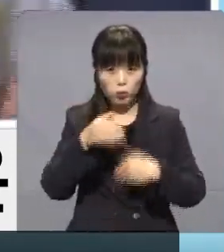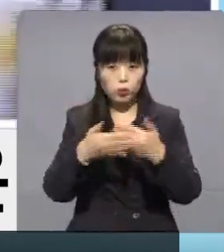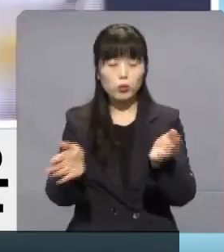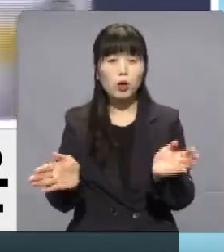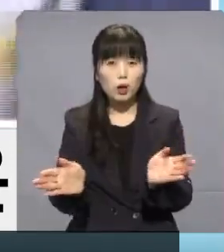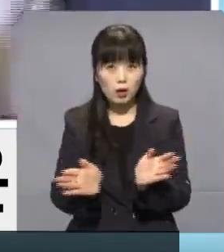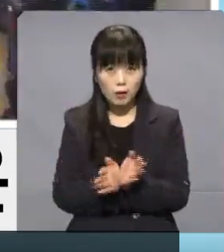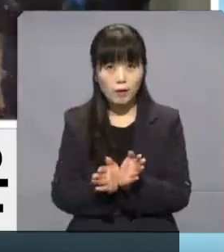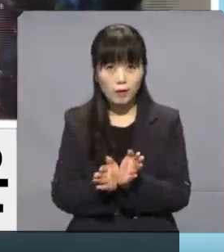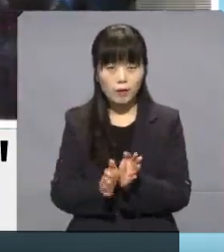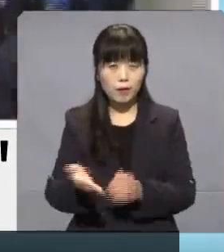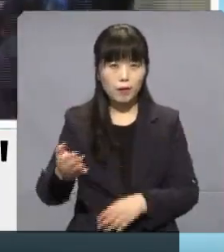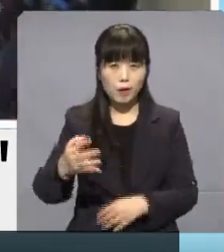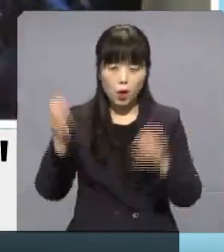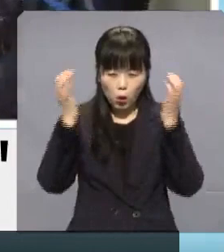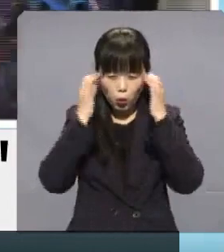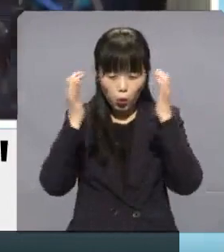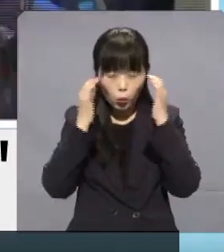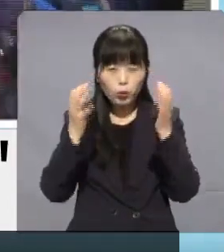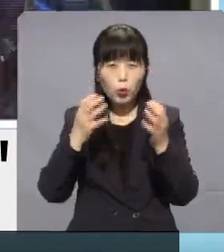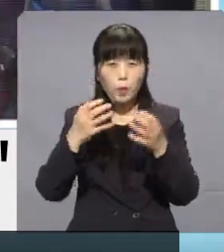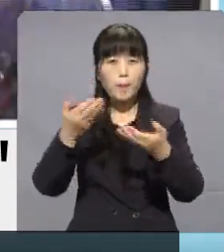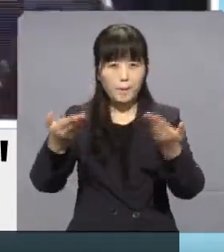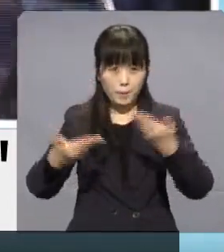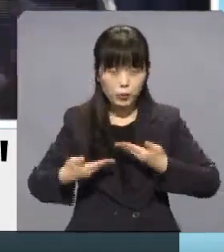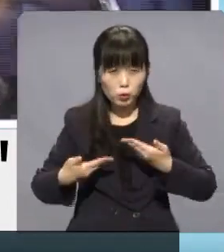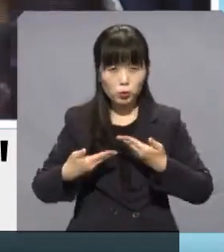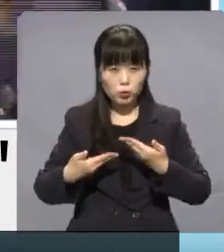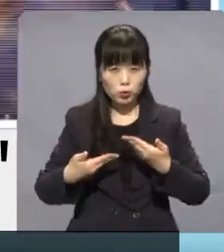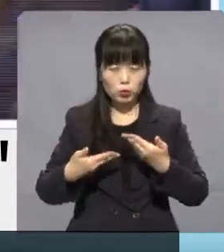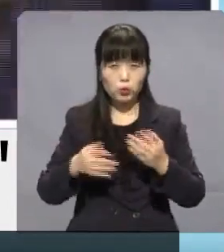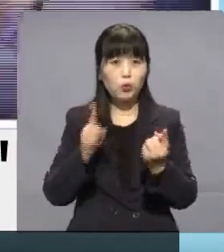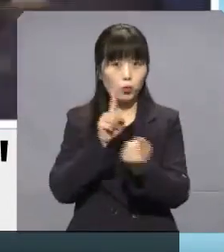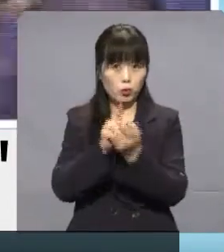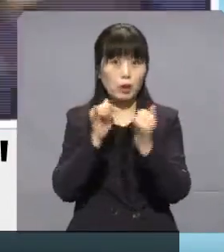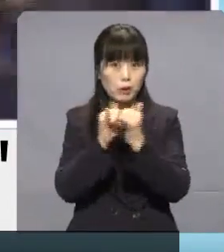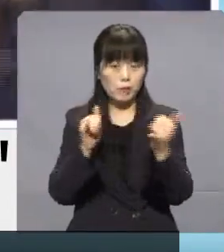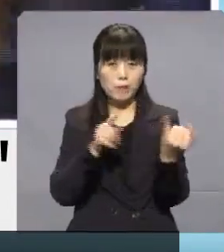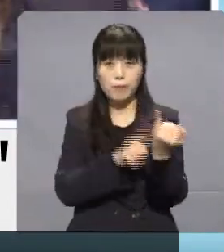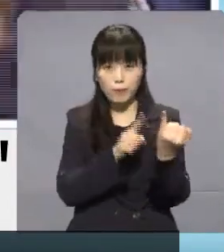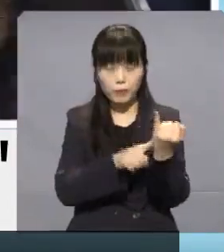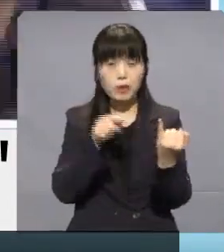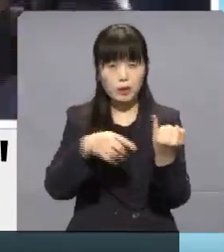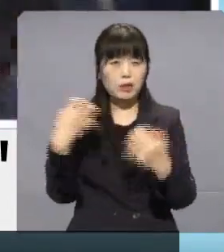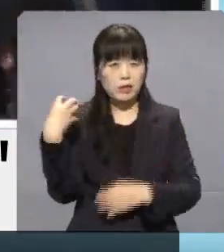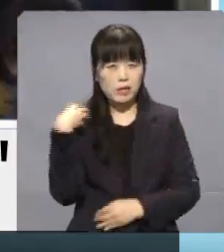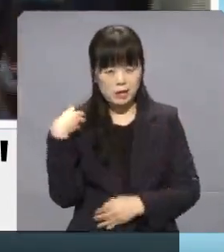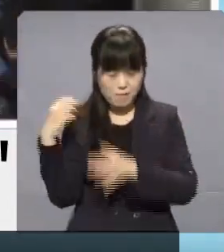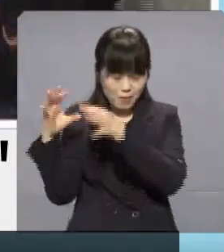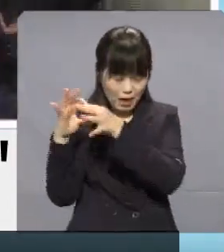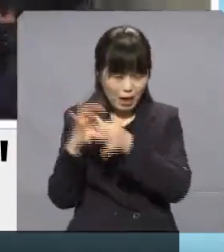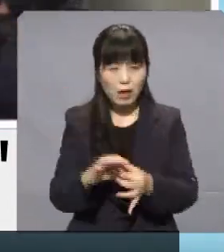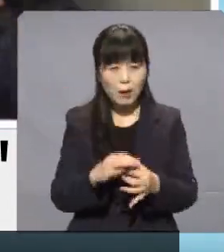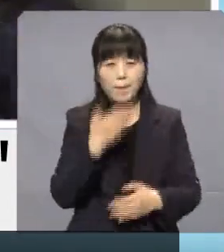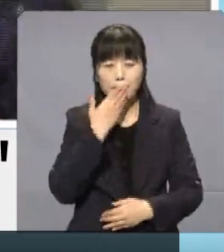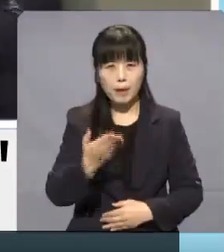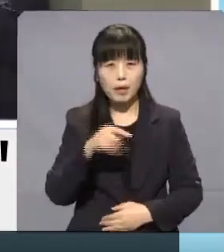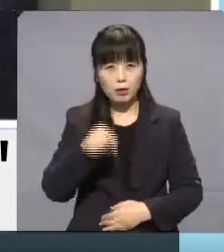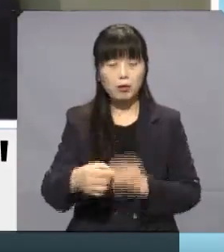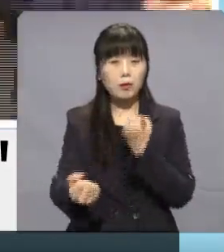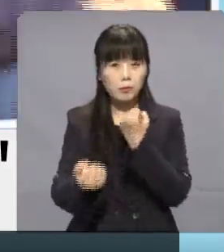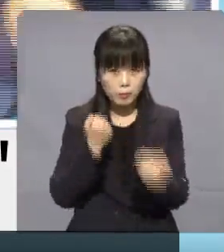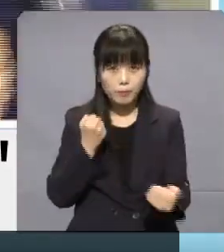정권이 정말 지난한 고통을 겪게 했던 장본인 중에 한 명입니다. 그 책임이 무한대에 가까울 수밖에 없는데,